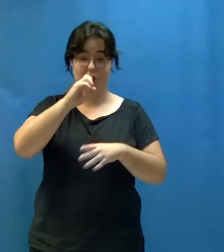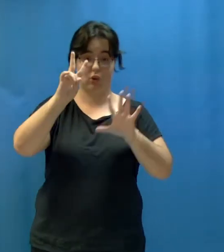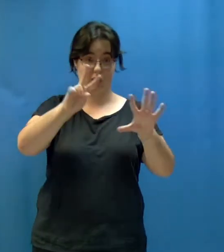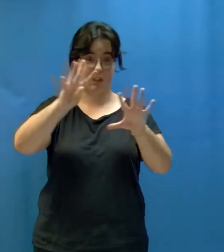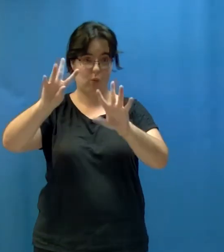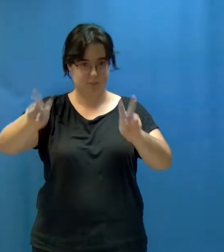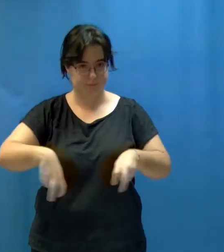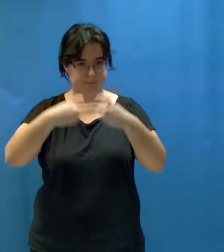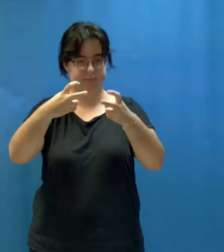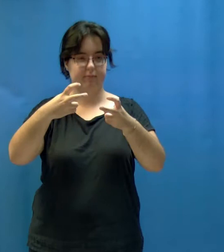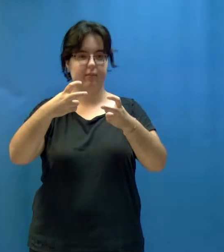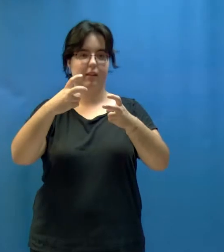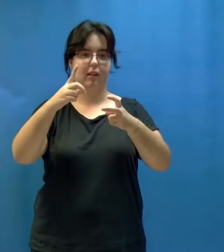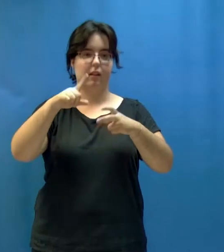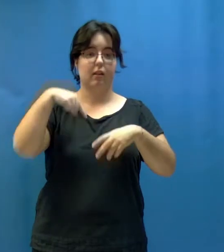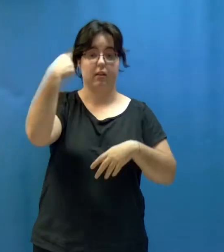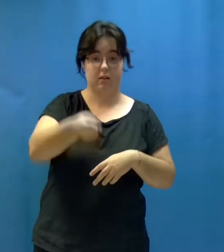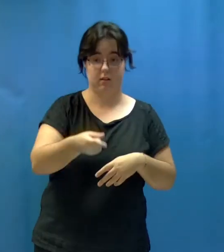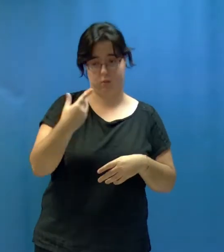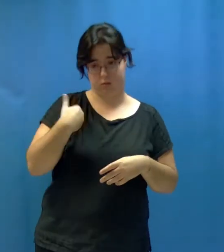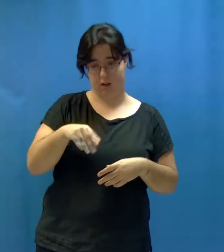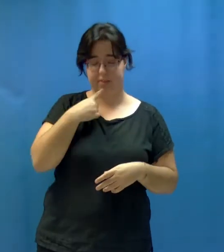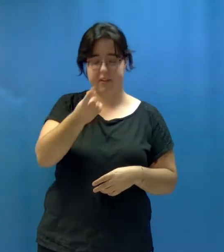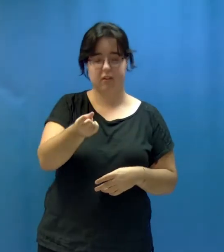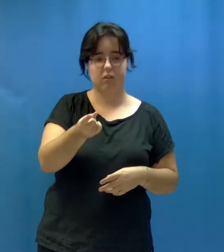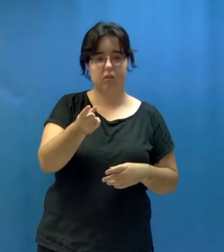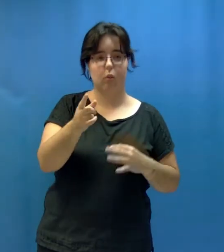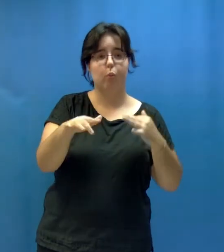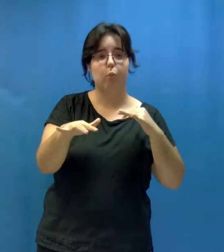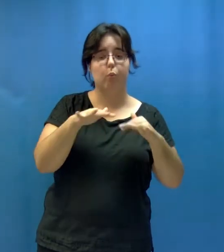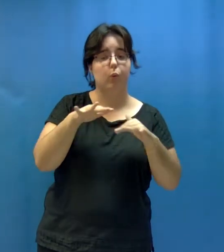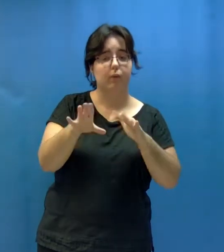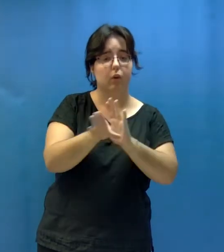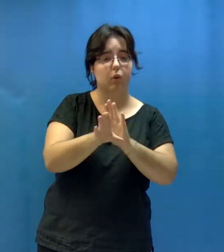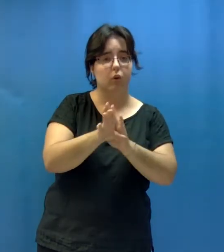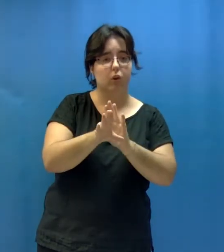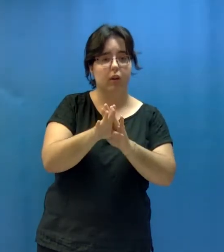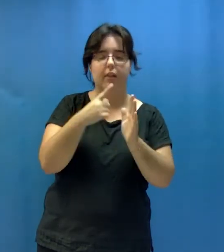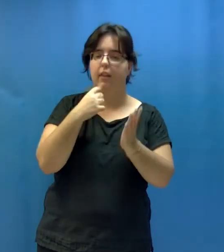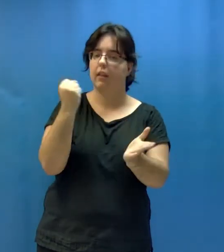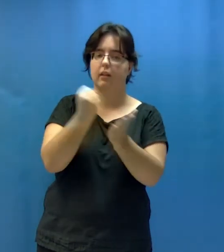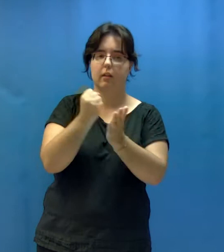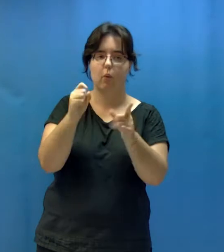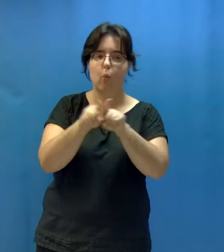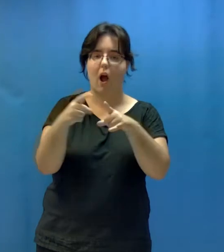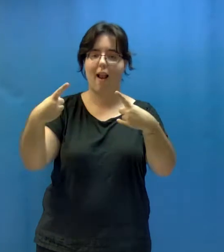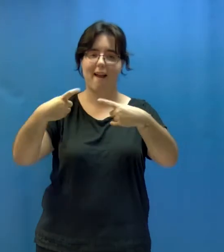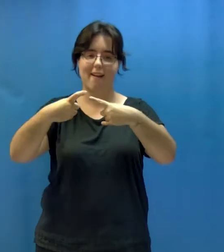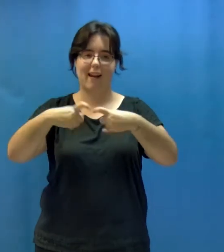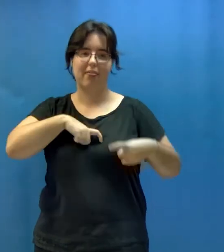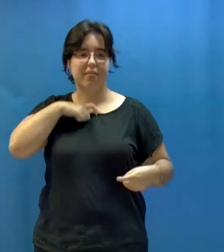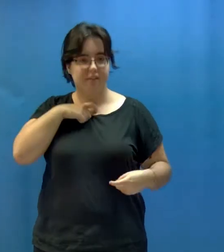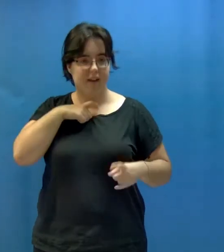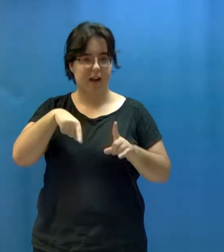i que no obstant l'anterior, com vostè ha dit ja, el monument seguirà sent en l'actualitat un signe d'exaltació de la Guerra Civil i de la dictadura per ser